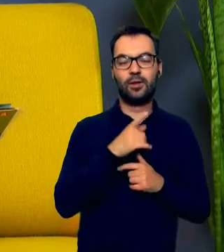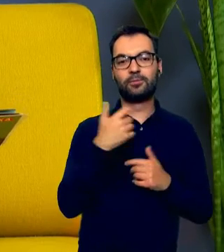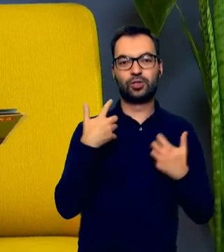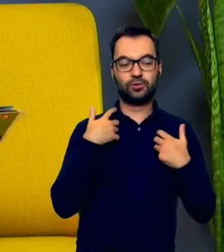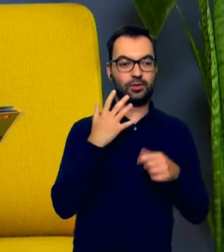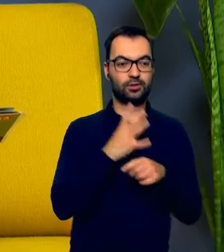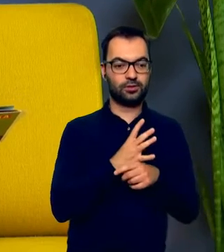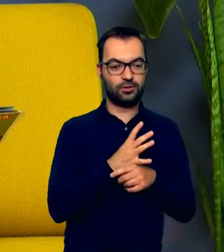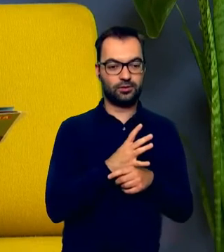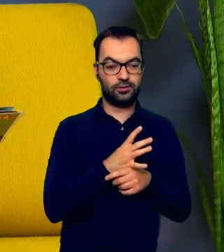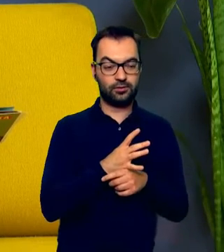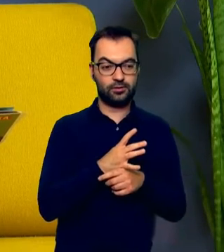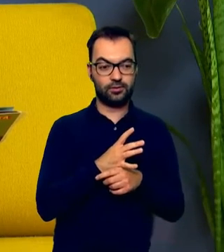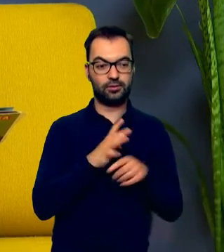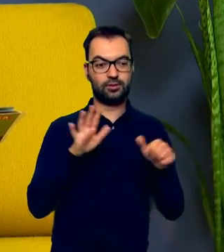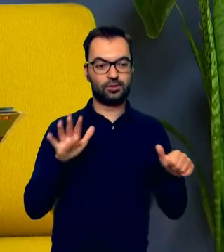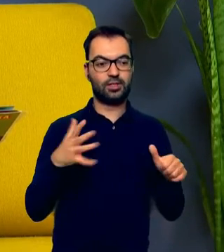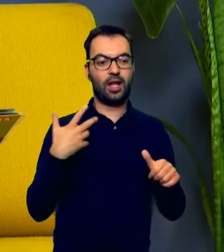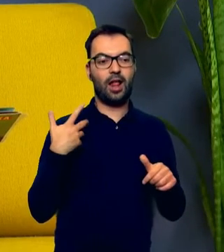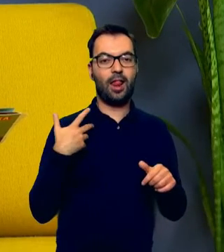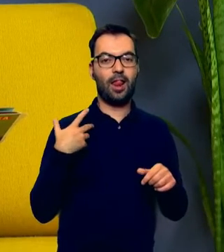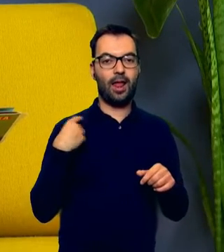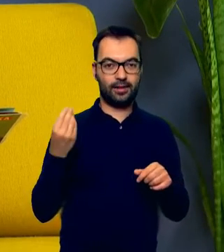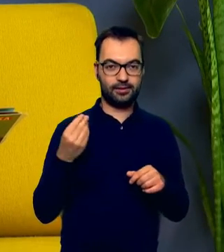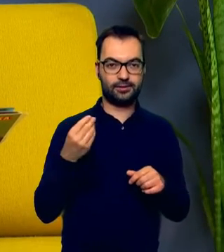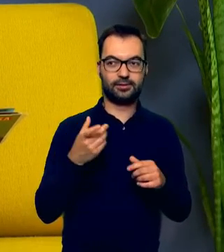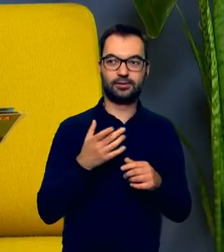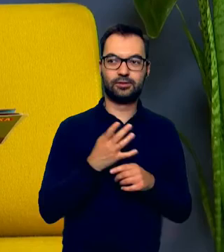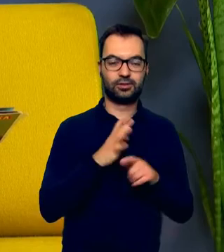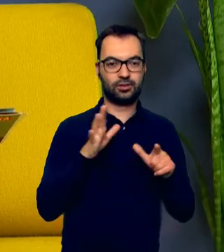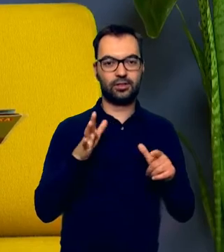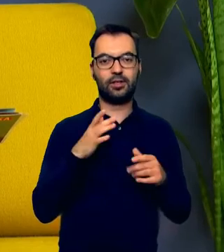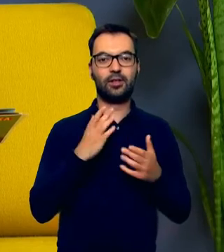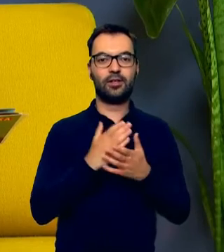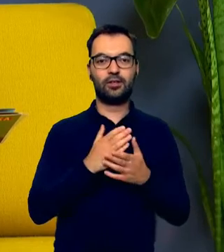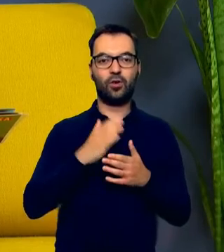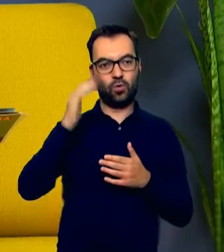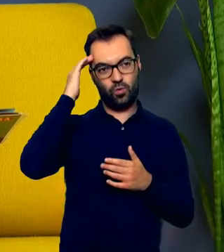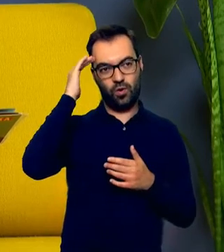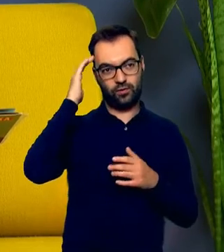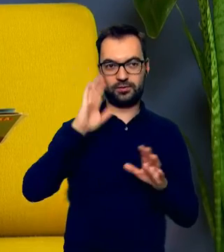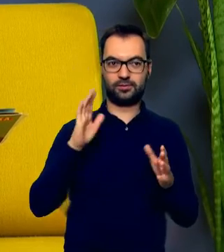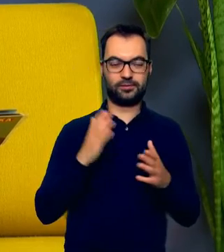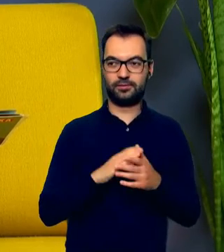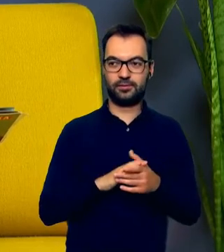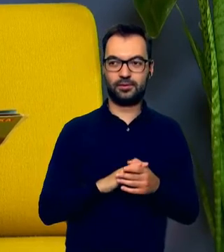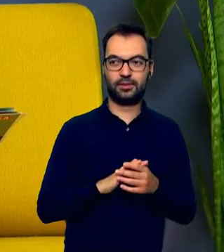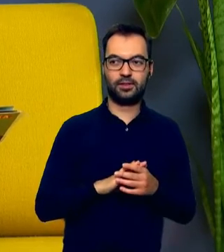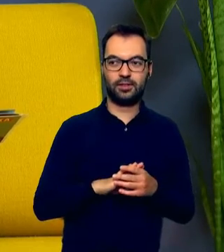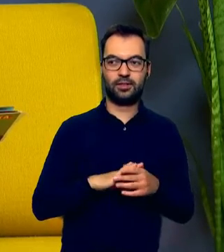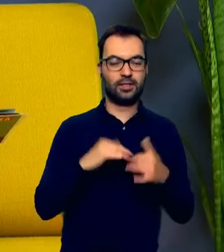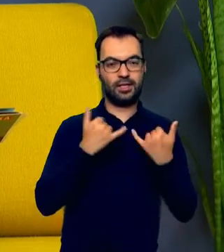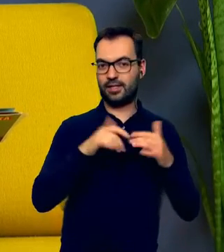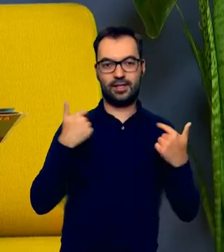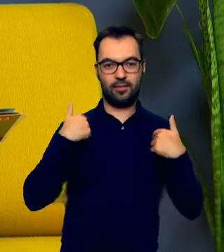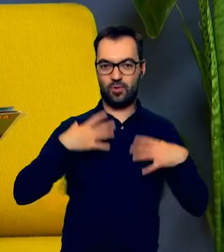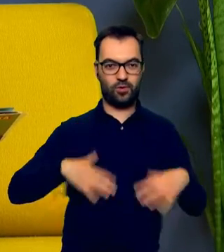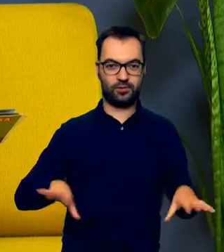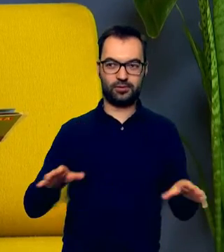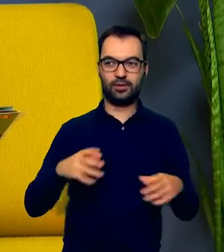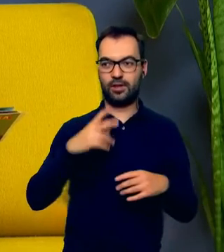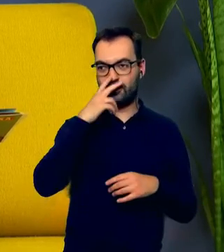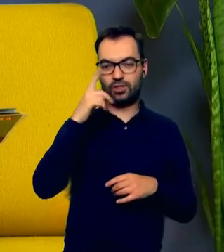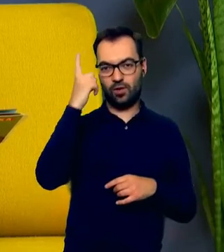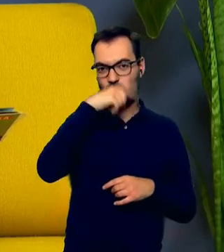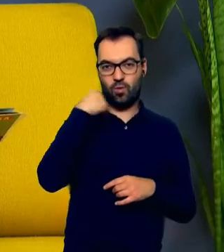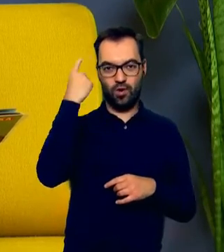przeżyła 46 lat swojego życia, czy 7, mając wyłącznie głowę, że jakby nie miała niczego innego.